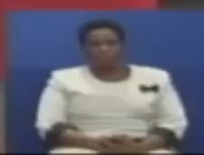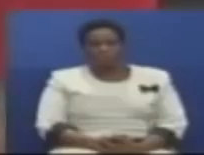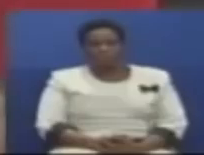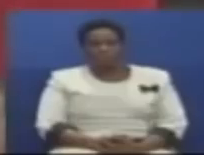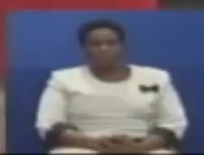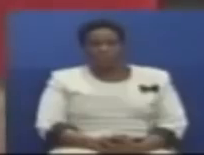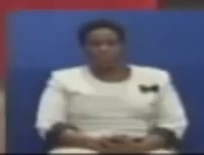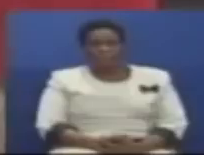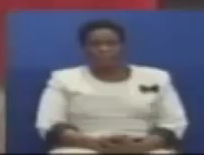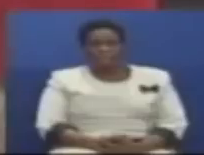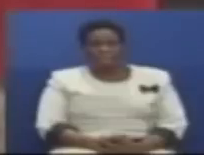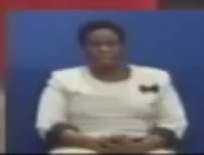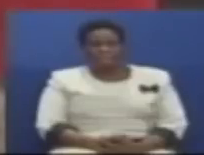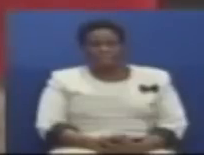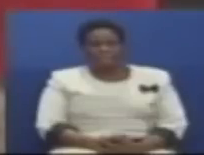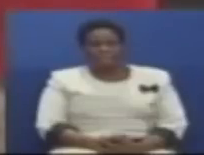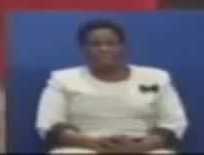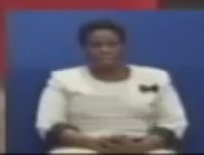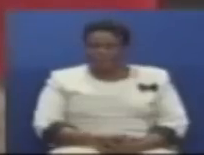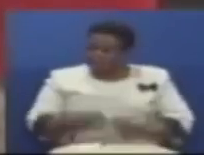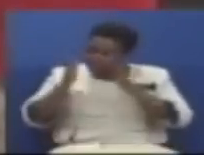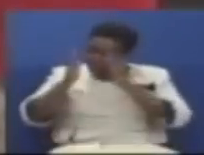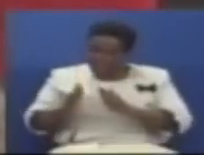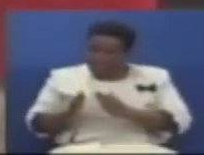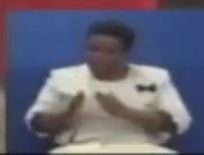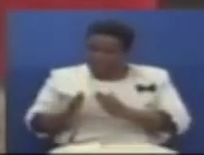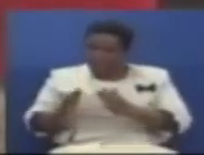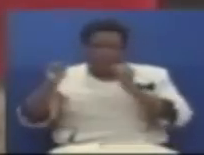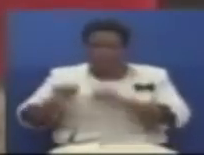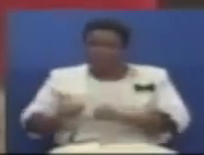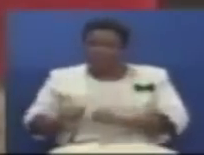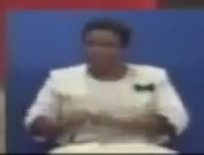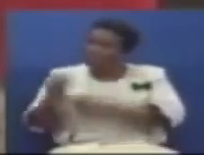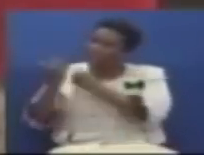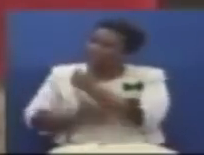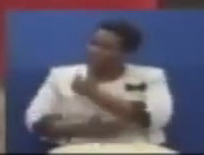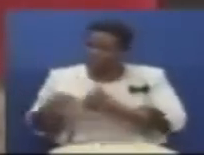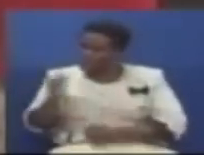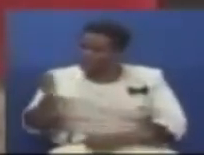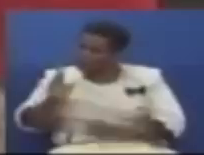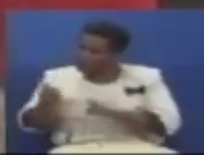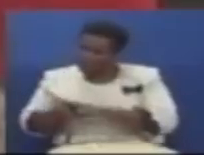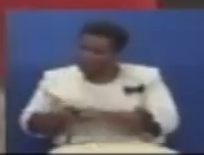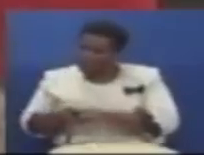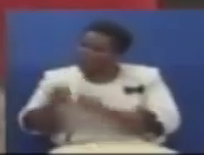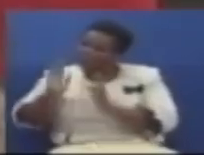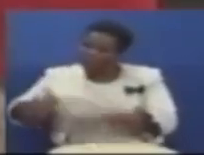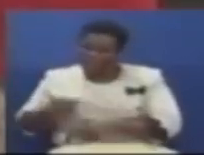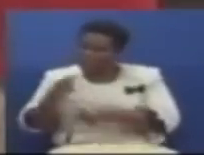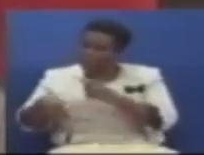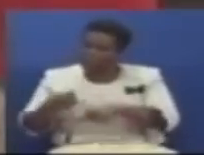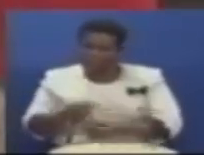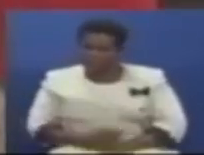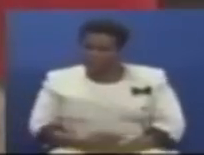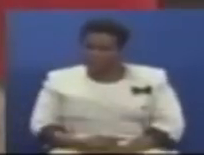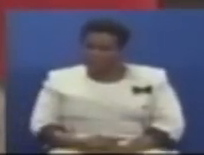Mheshimiwa mwenyekiti, Mheshimiwa Bungara usinilazimishe. Ah, basi msema zangu basi aache tuendelee.